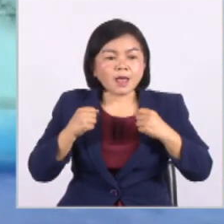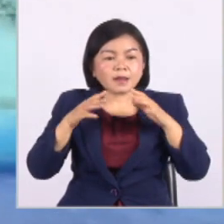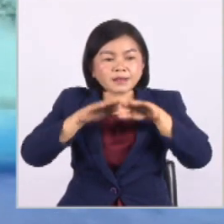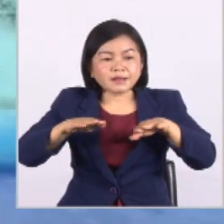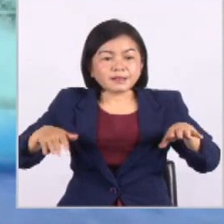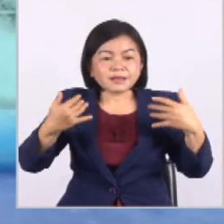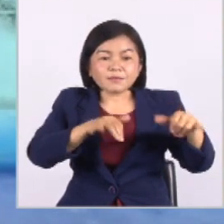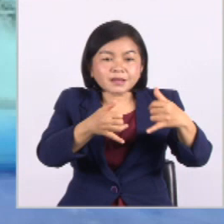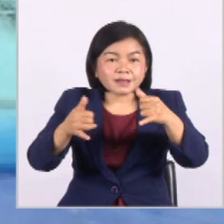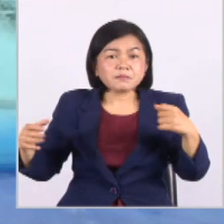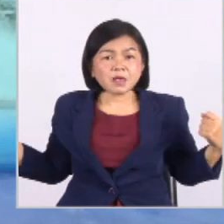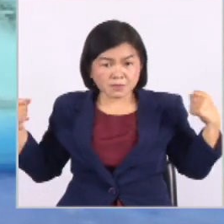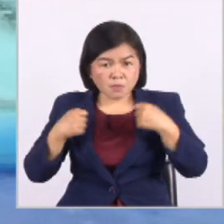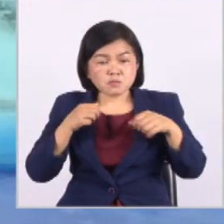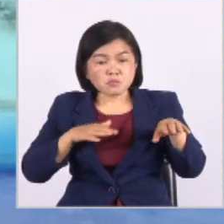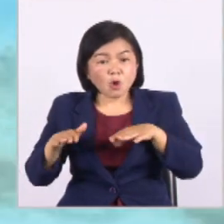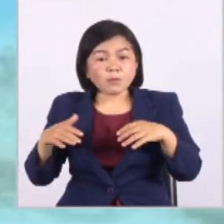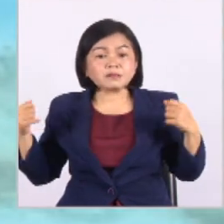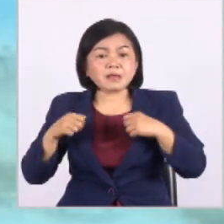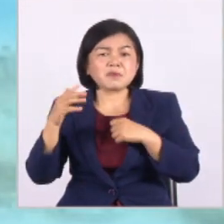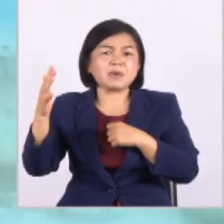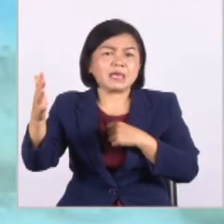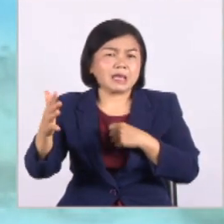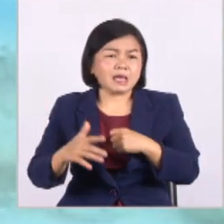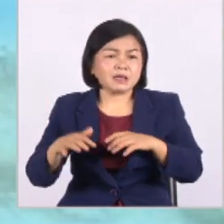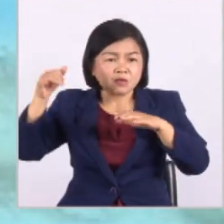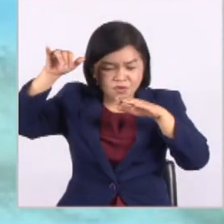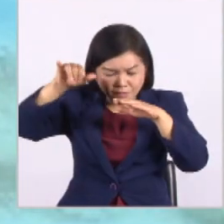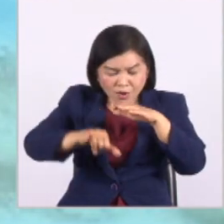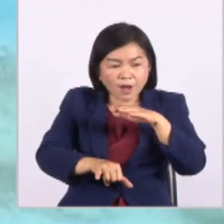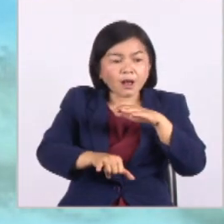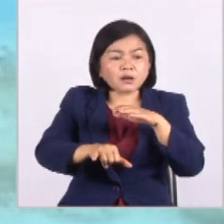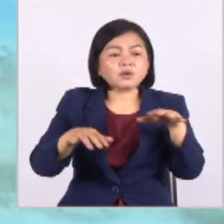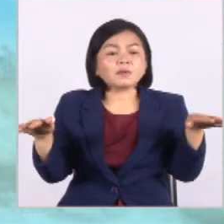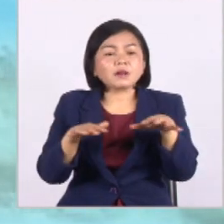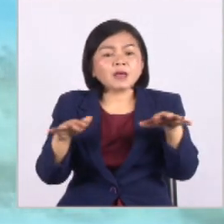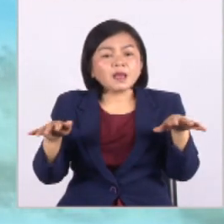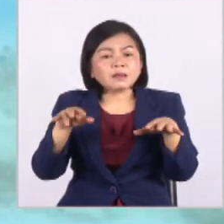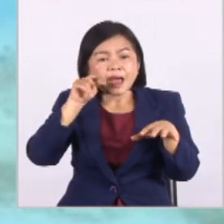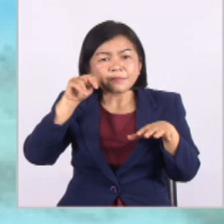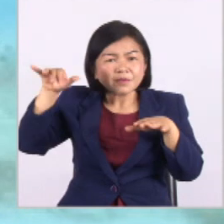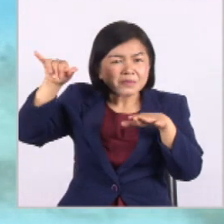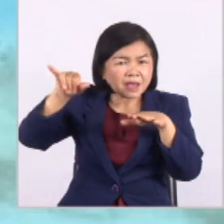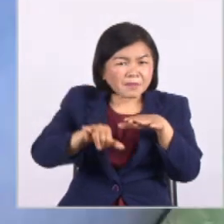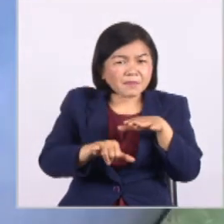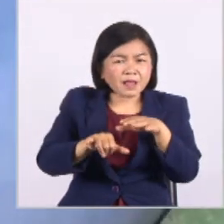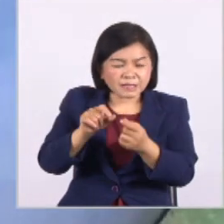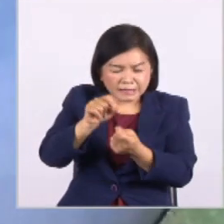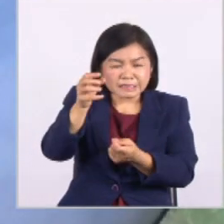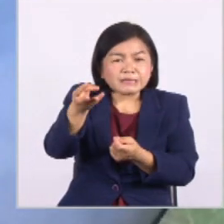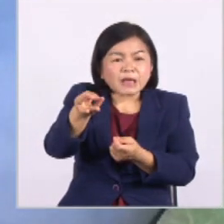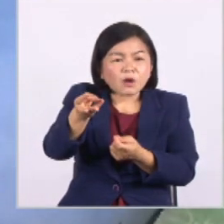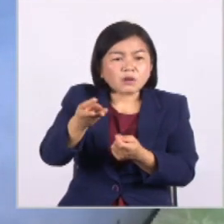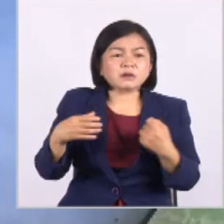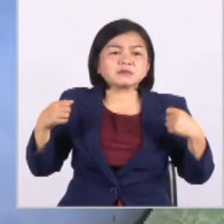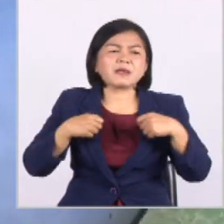น้องหวายเนี่ยเขาก็เอาเสื้อชูชีพมานะแต่เขาไม่ได้ใส่แล้วดำลงไปแบบนี้โดยปกติแล้วเขาบอกศาลนี้มันเป็นสารตื้นๆเด็กที่มันเล่นเนี่ยก็ไม่ค่อย